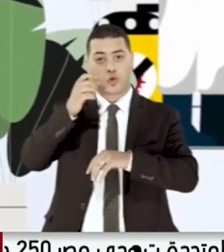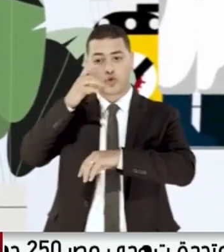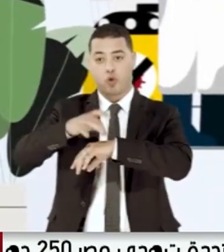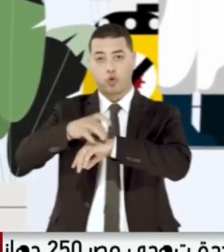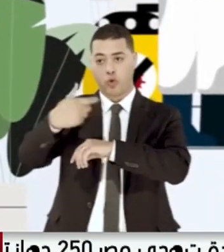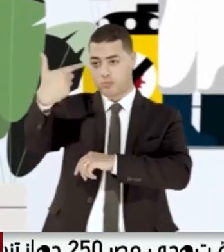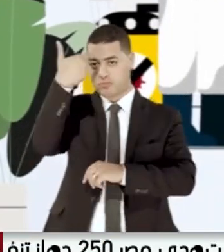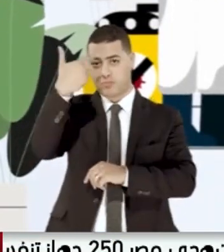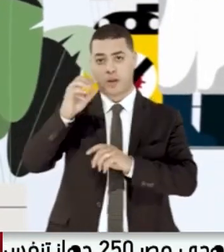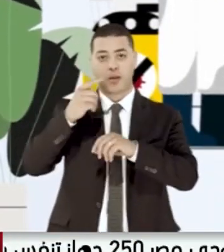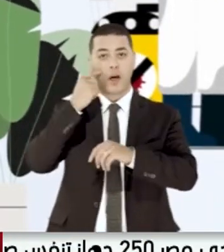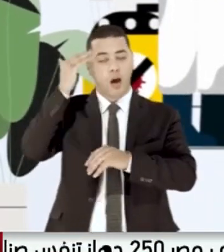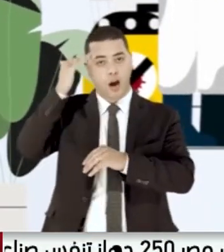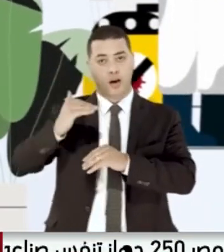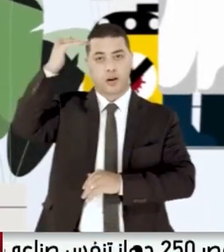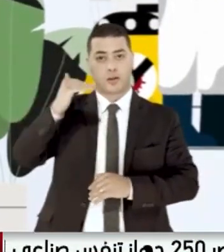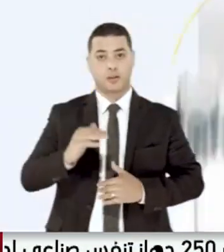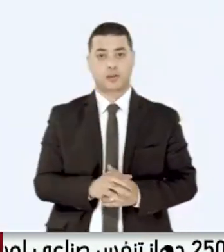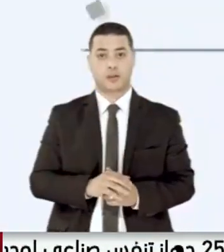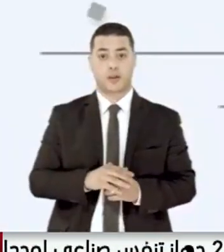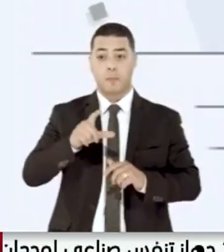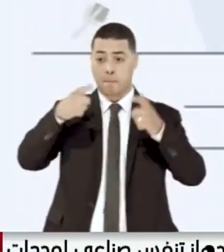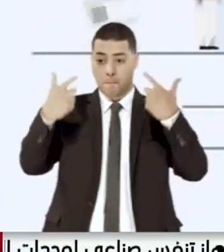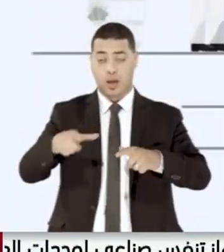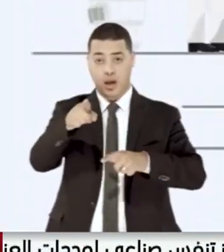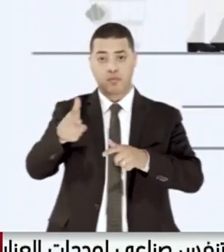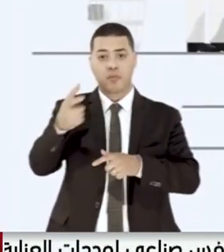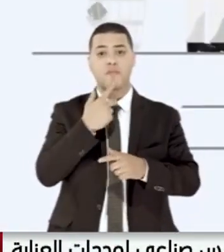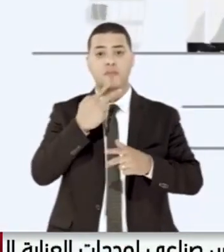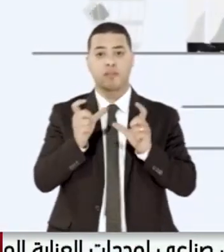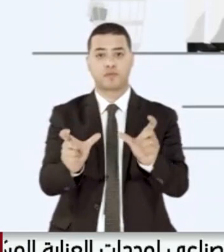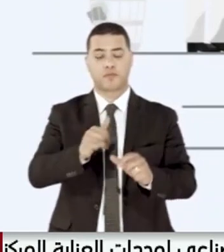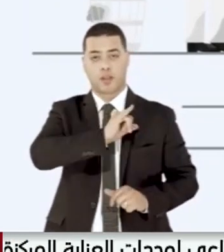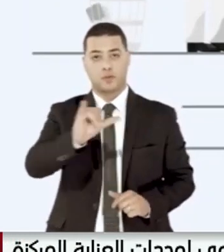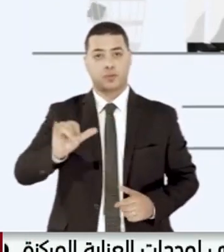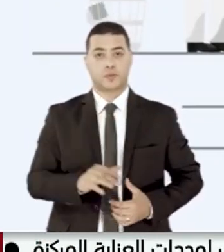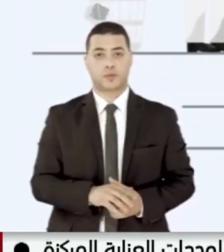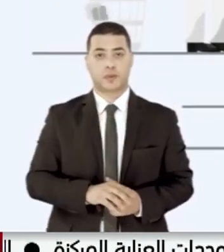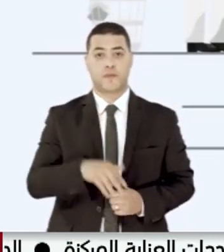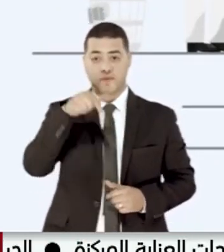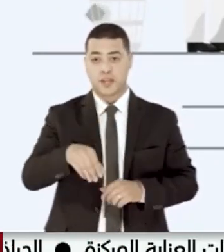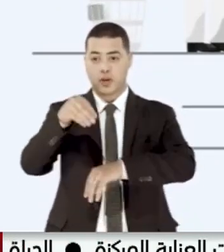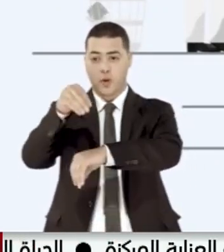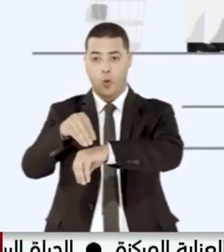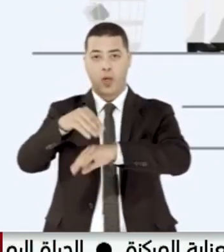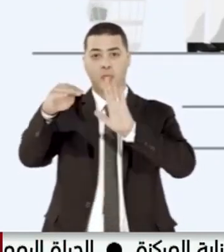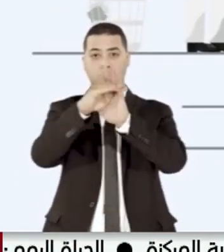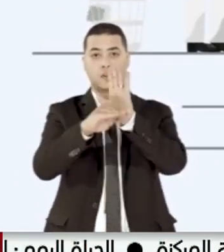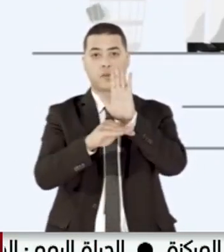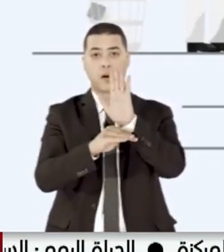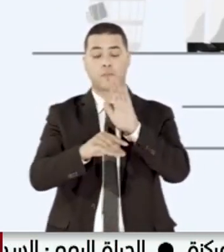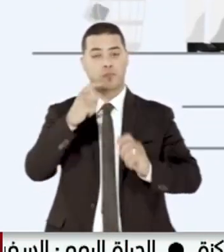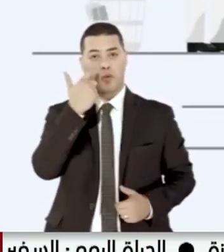لجنتك الفرعية اللي بتتعقم بشكل دوري على مدار اليوم. هتلاقي قدام اللجنة الفرعية منسق الطابور اللي عنده تعليمات ينظم